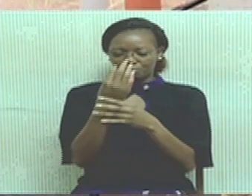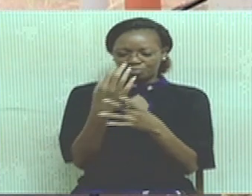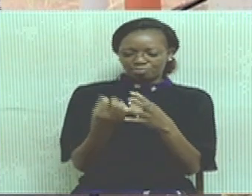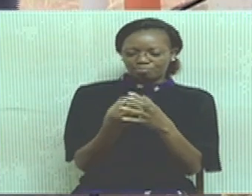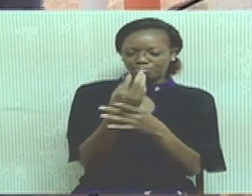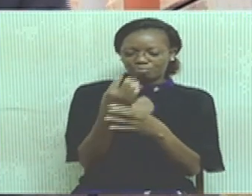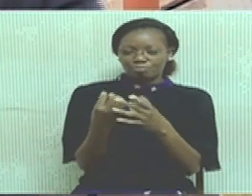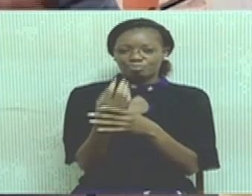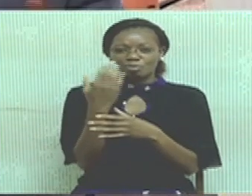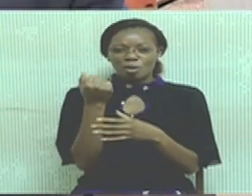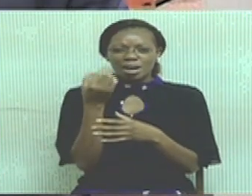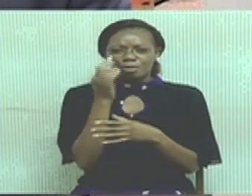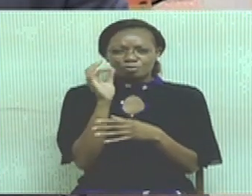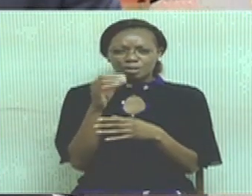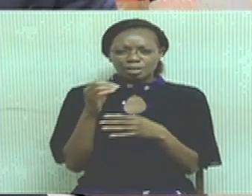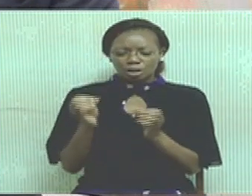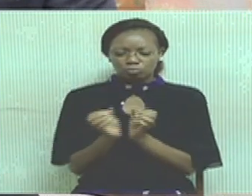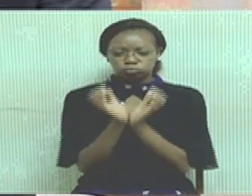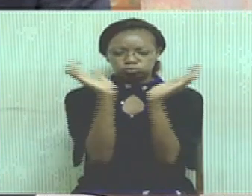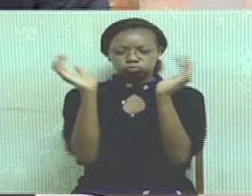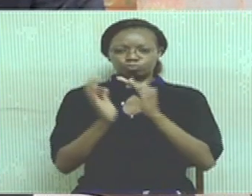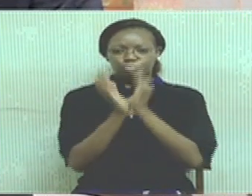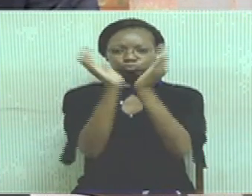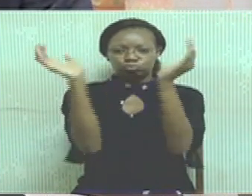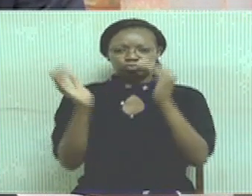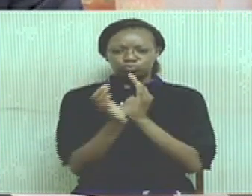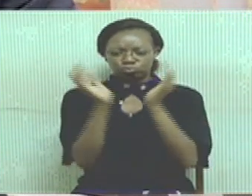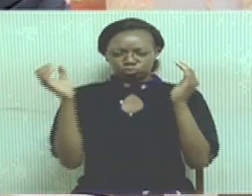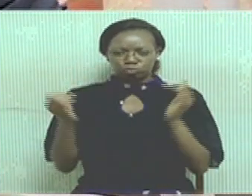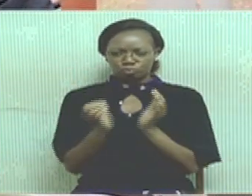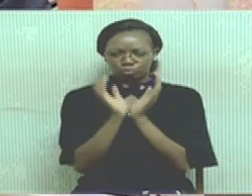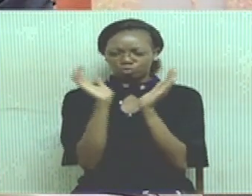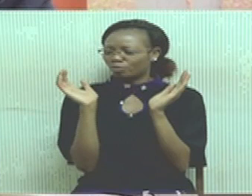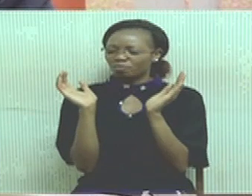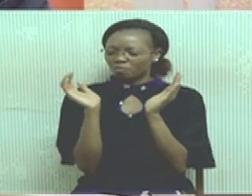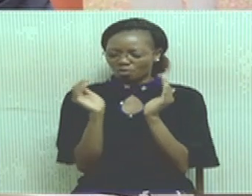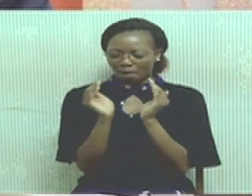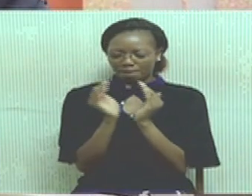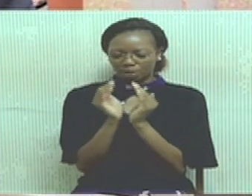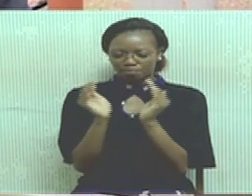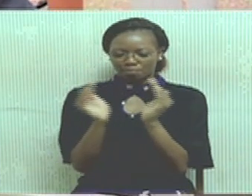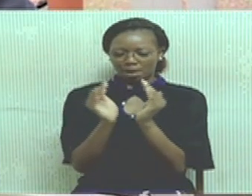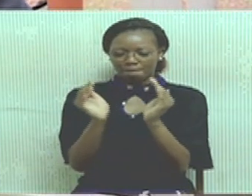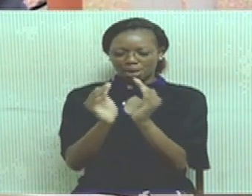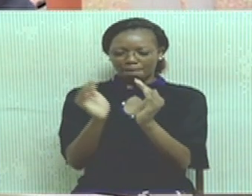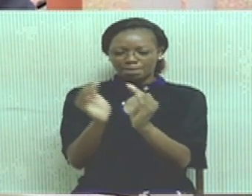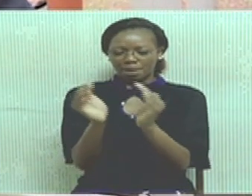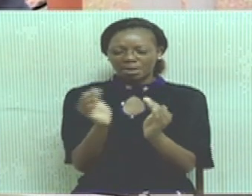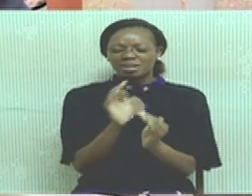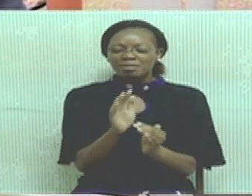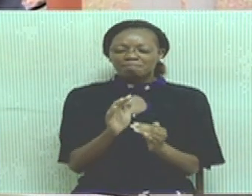kitu inakuwa na msitu, inakuwa vizuri. Kwa hii greenhouse ndogo iko na capacity ya